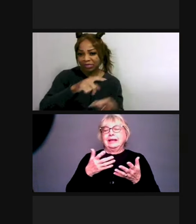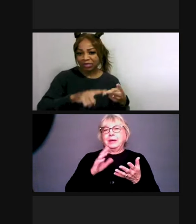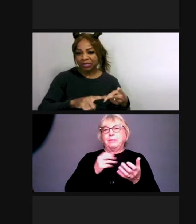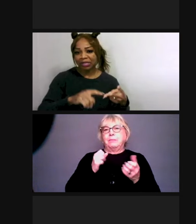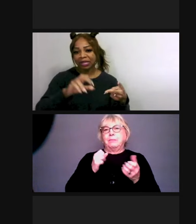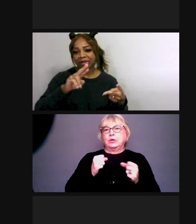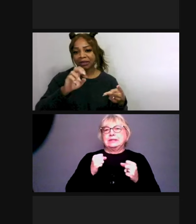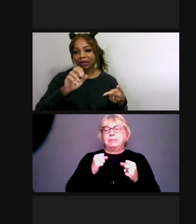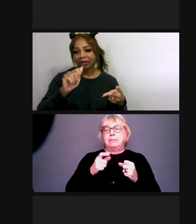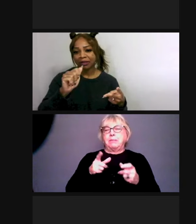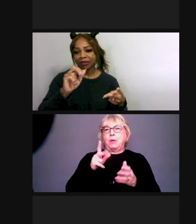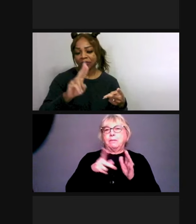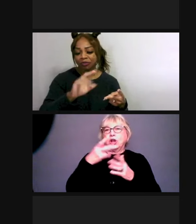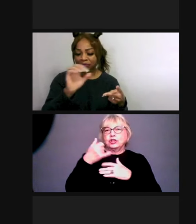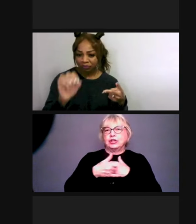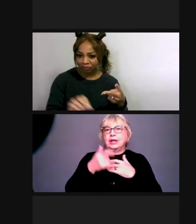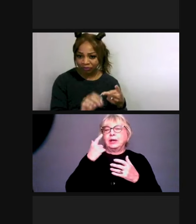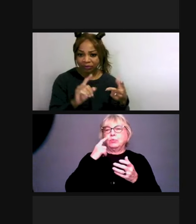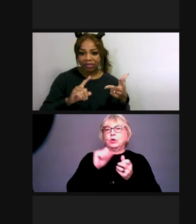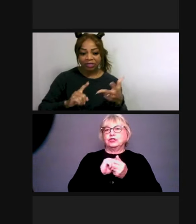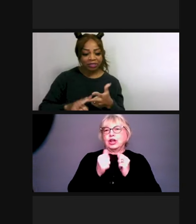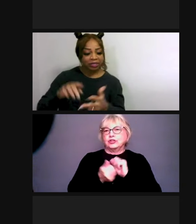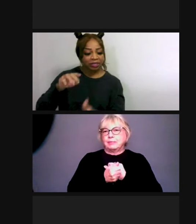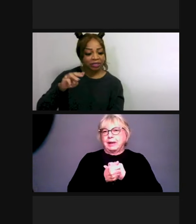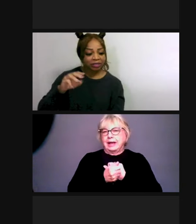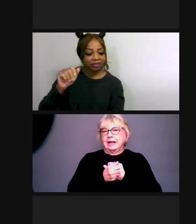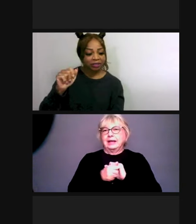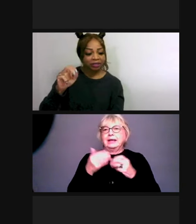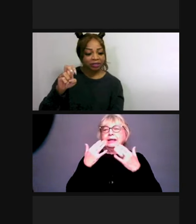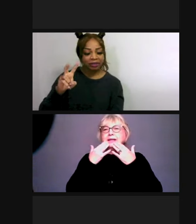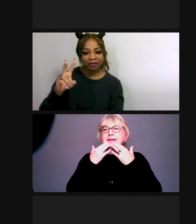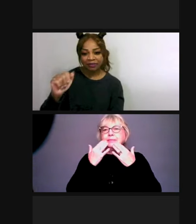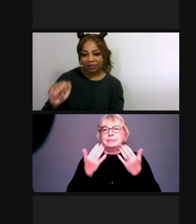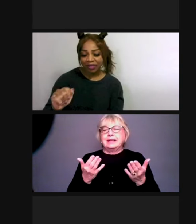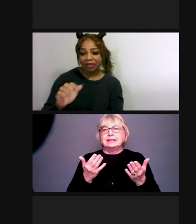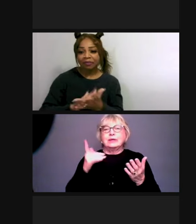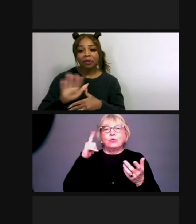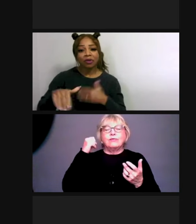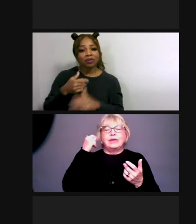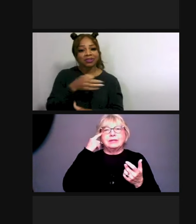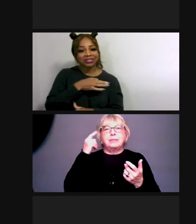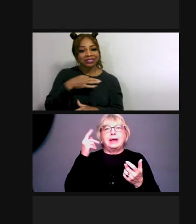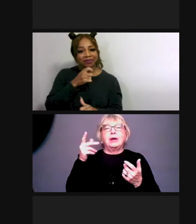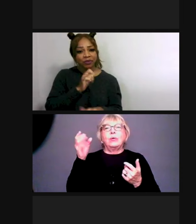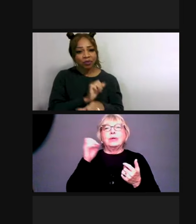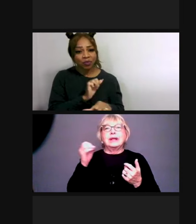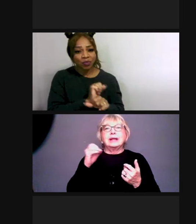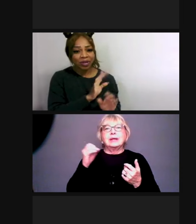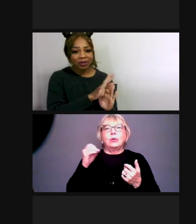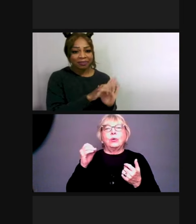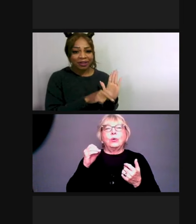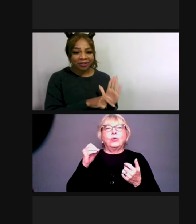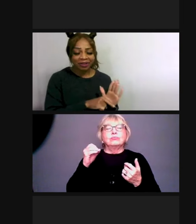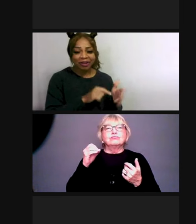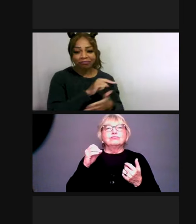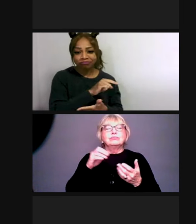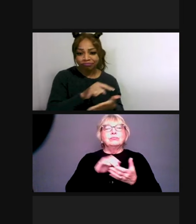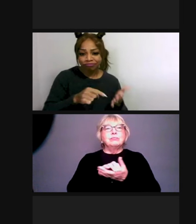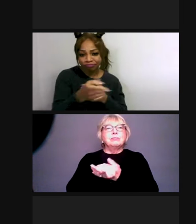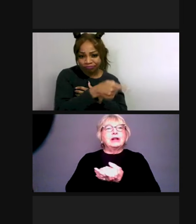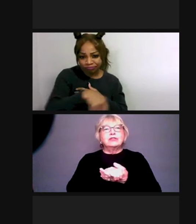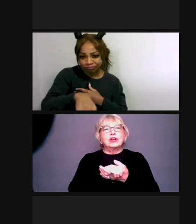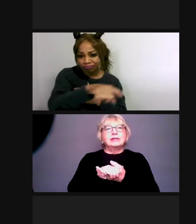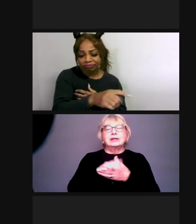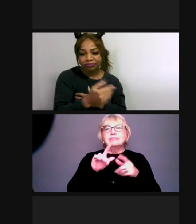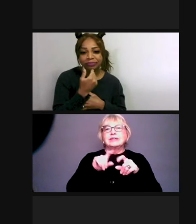interaction pour le changement merci au gouvernement de l'Ontario partenaire organisme